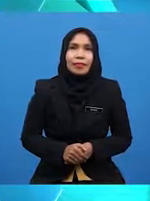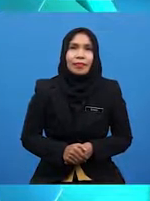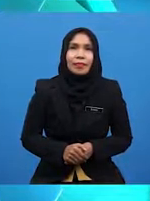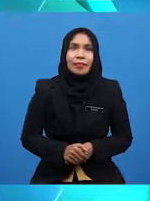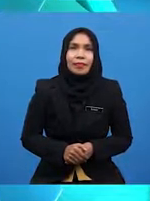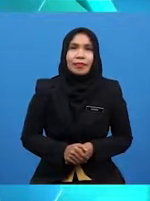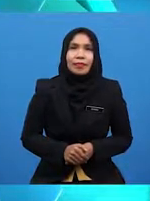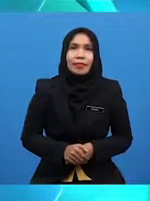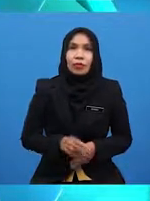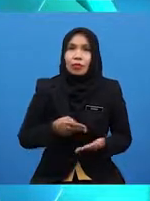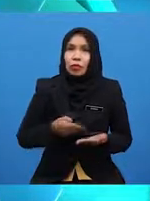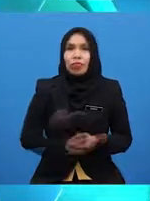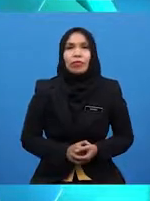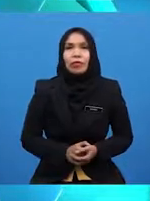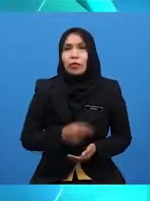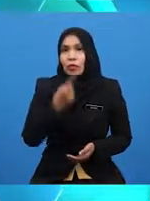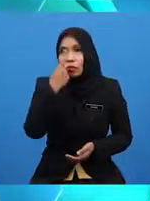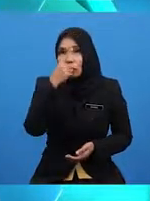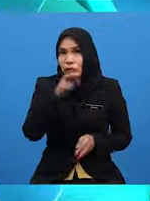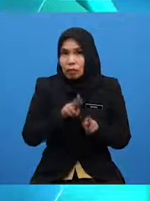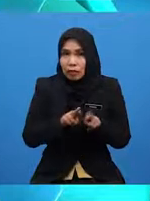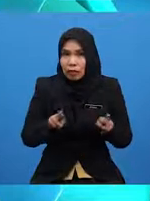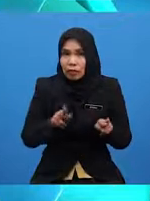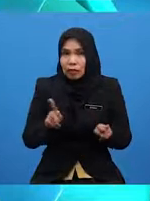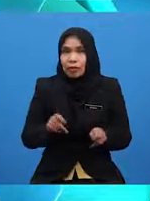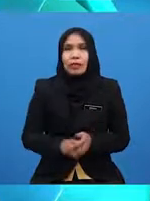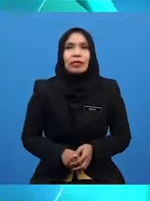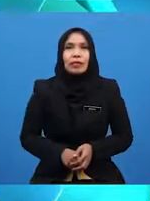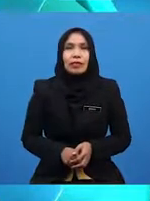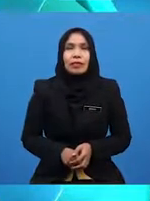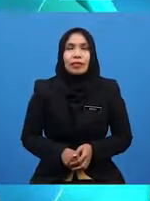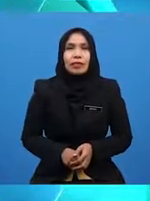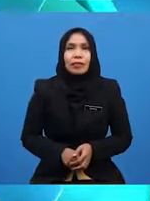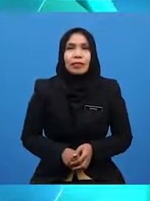Spatula atau sudu untuk meratakan plastisin.